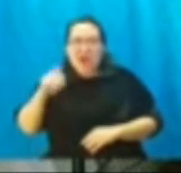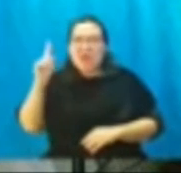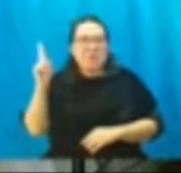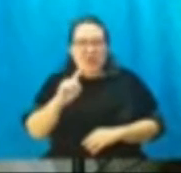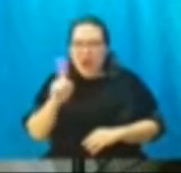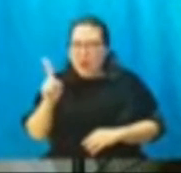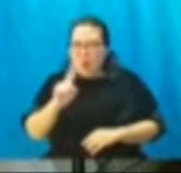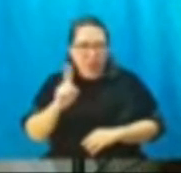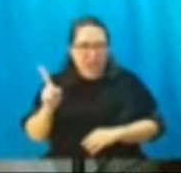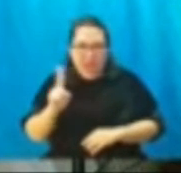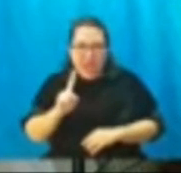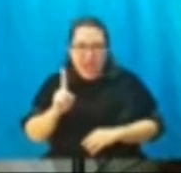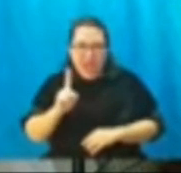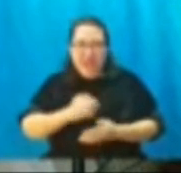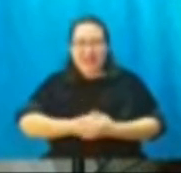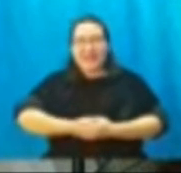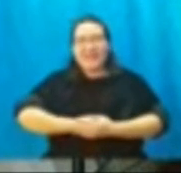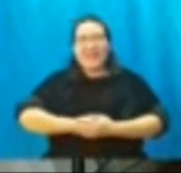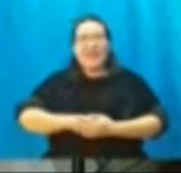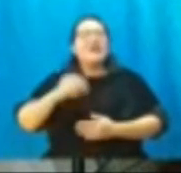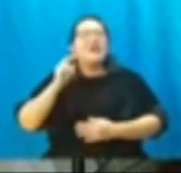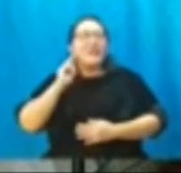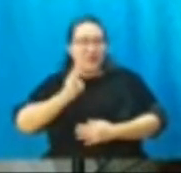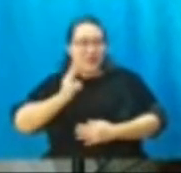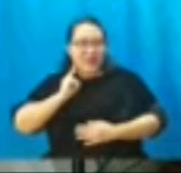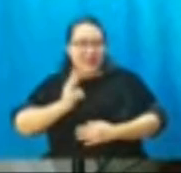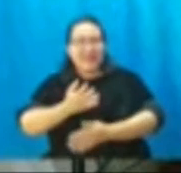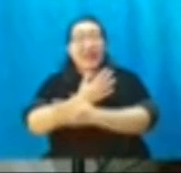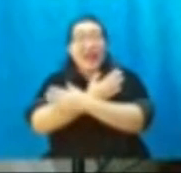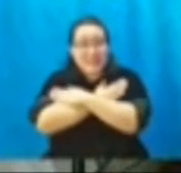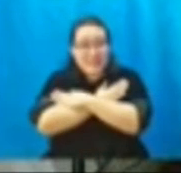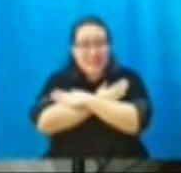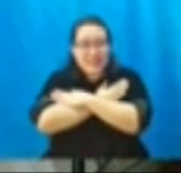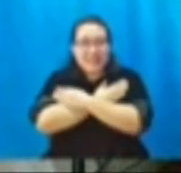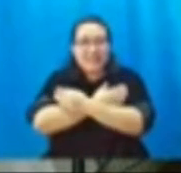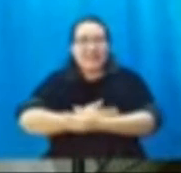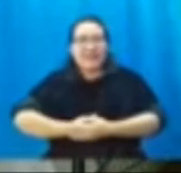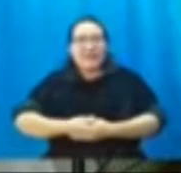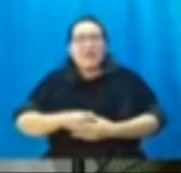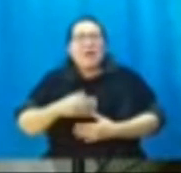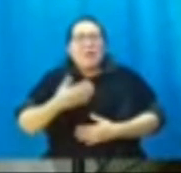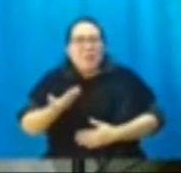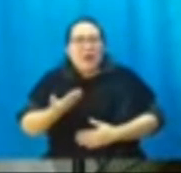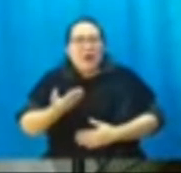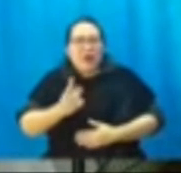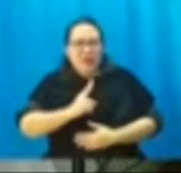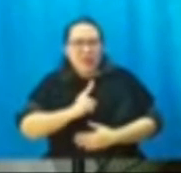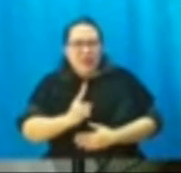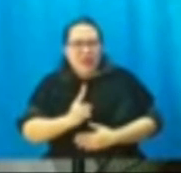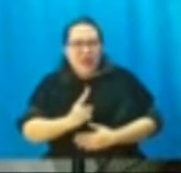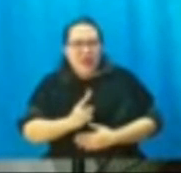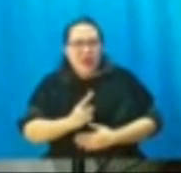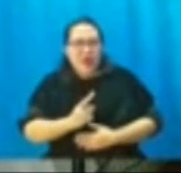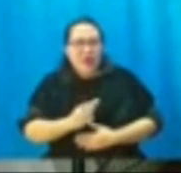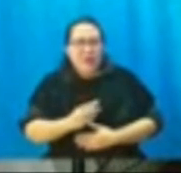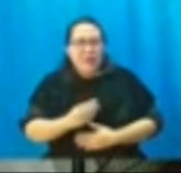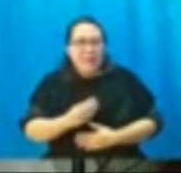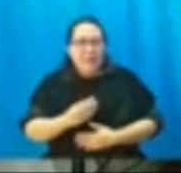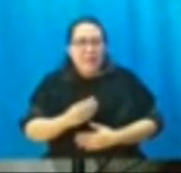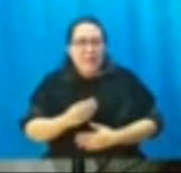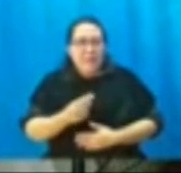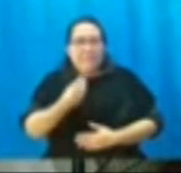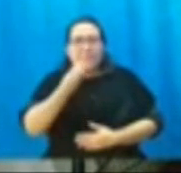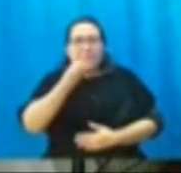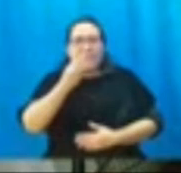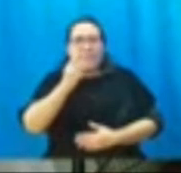hai saudara sudah dibilang terkasih Hai apakah kita pernah bertanya kepada diri